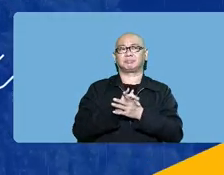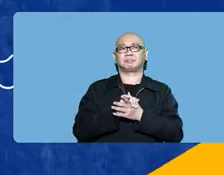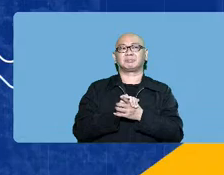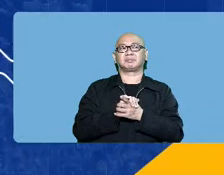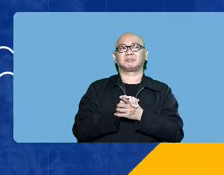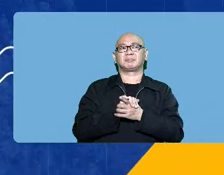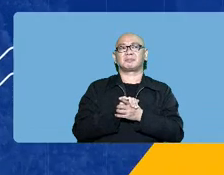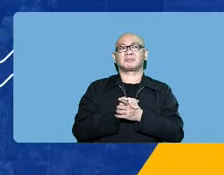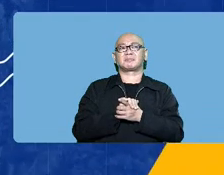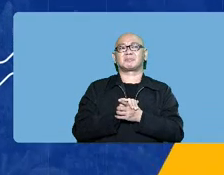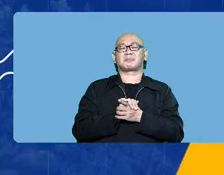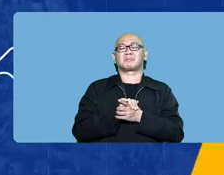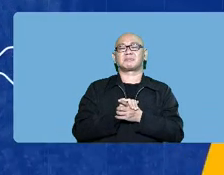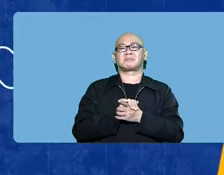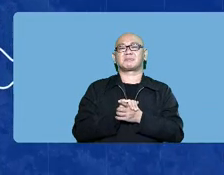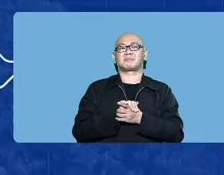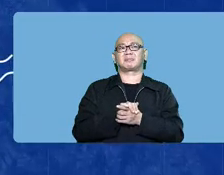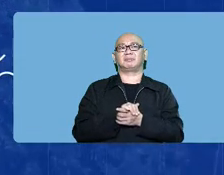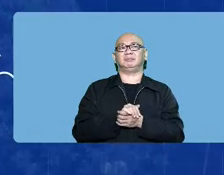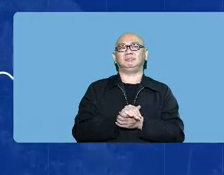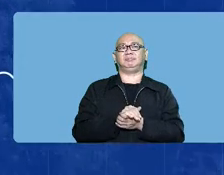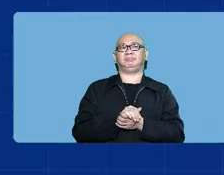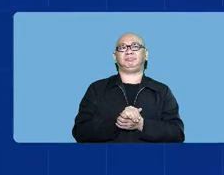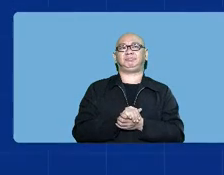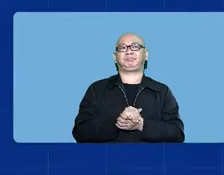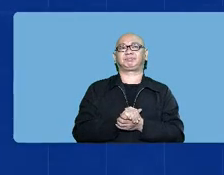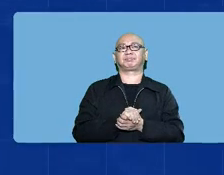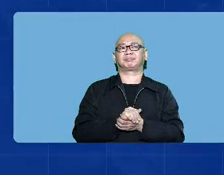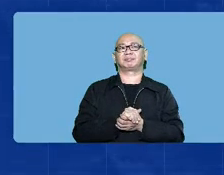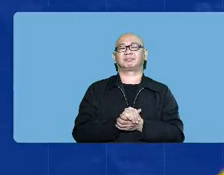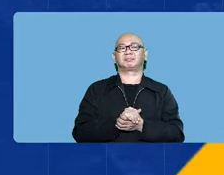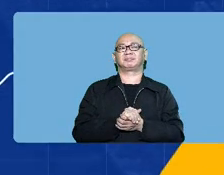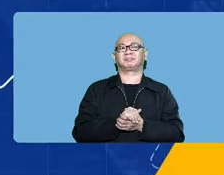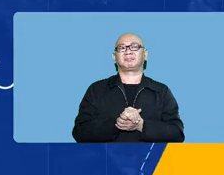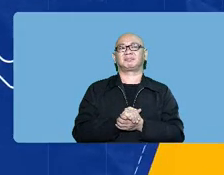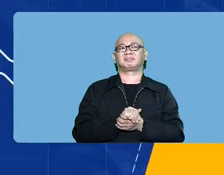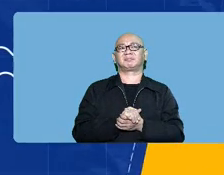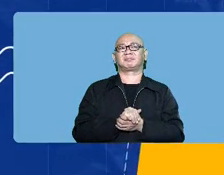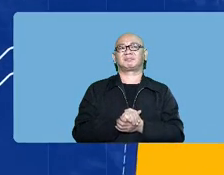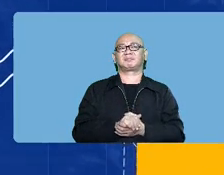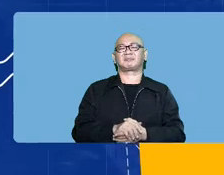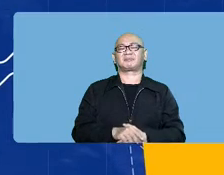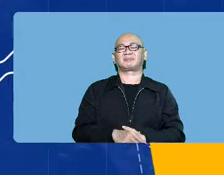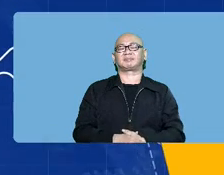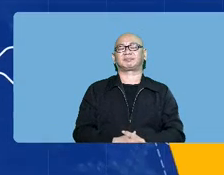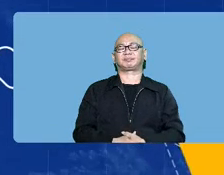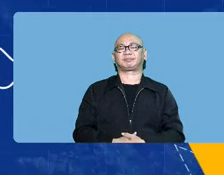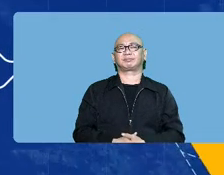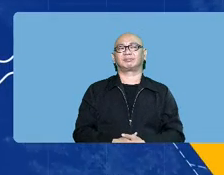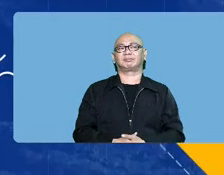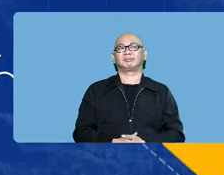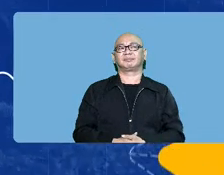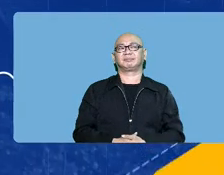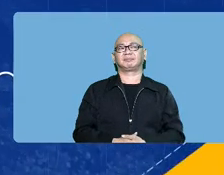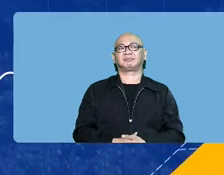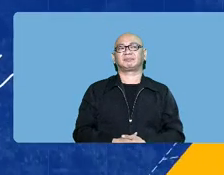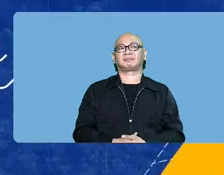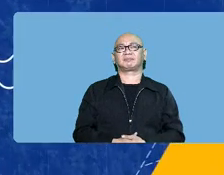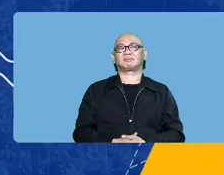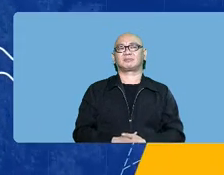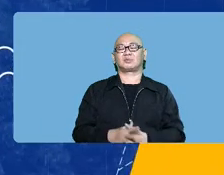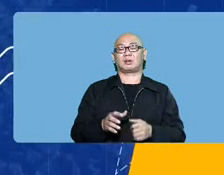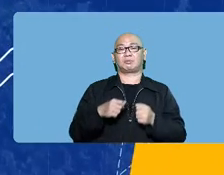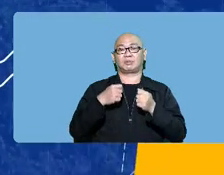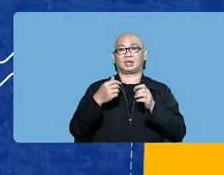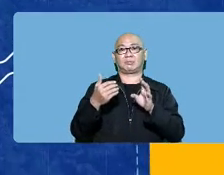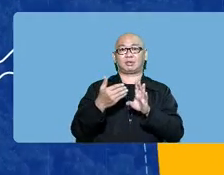Profesor Eri Suwarini, Profesor Ida Zulaikha, Profesor Sujati Nengse, Profesor Singa Bekti, Profesor Jiah yang telah